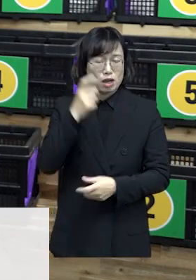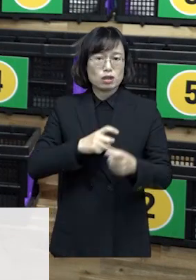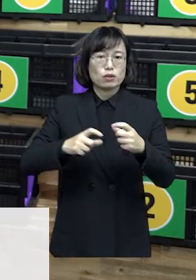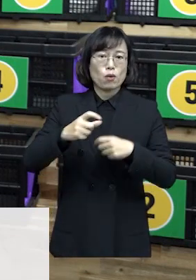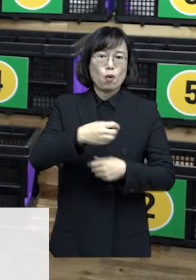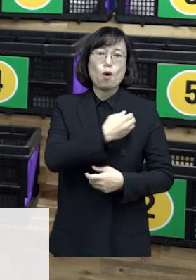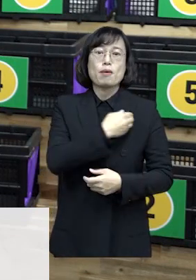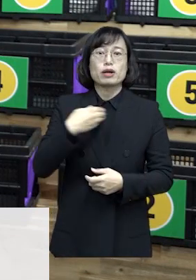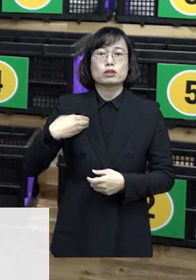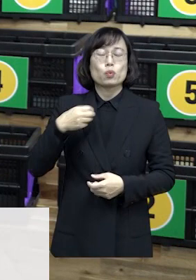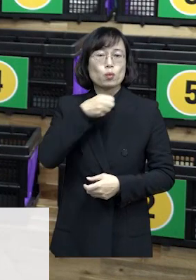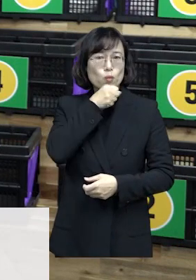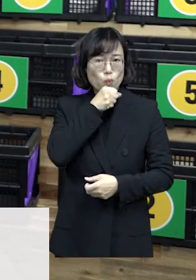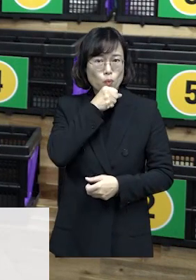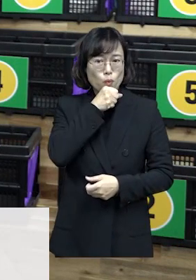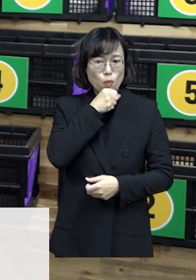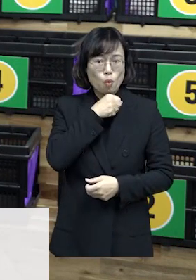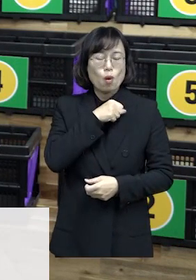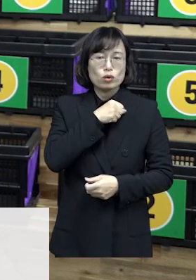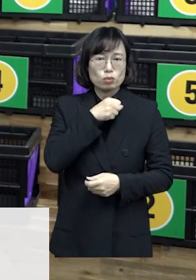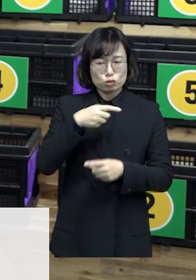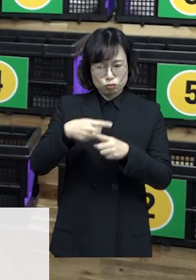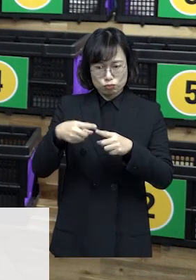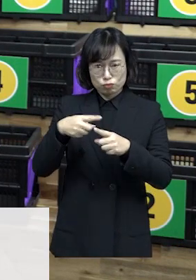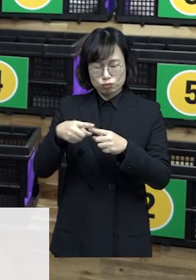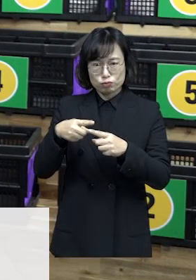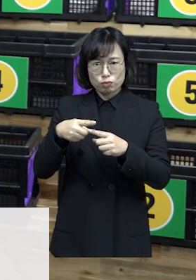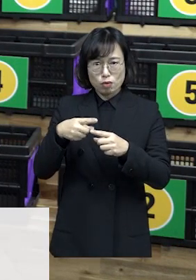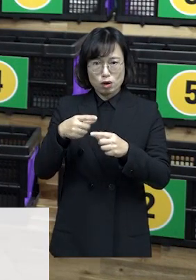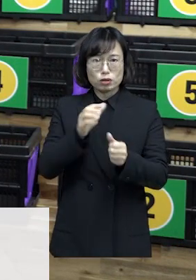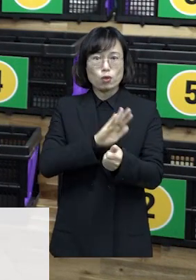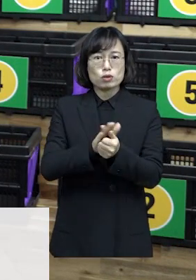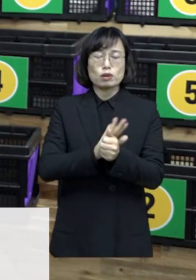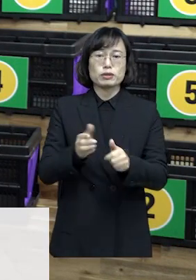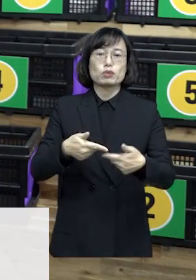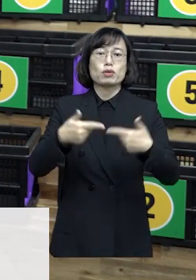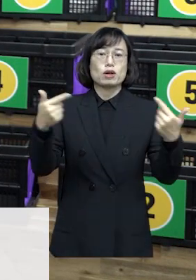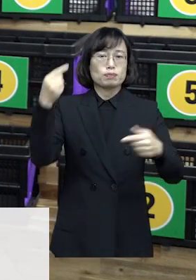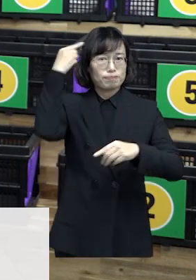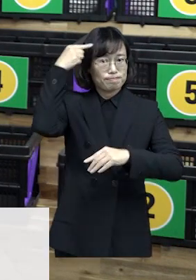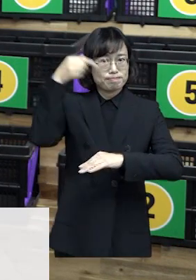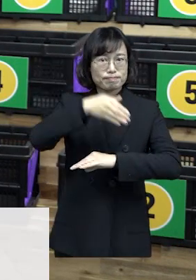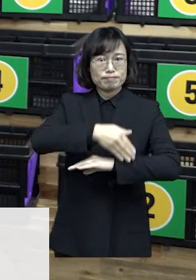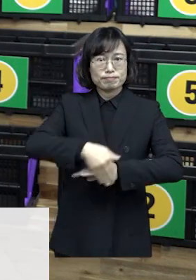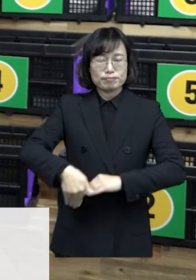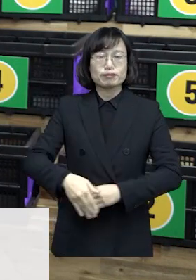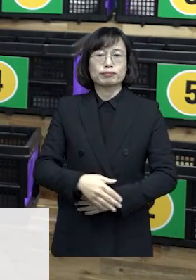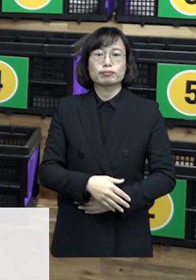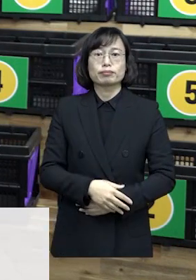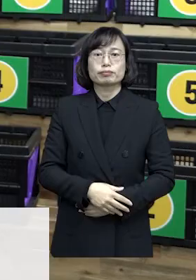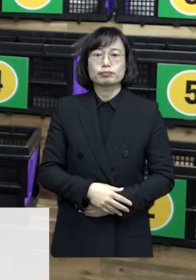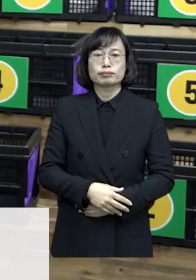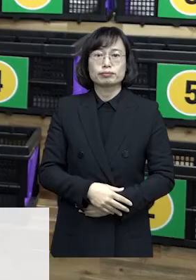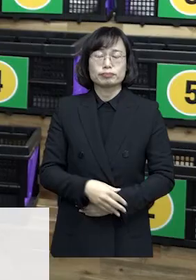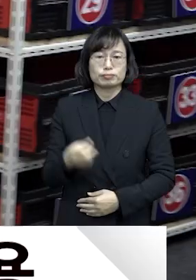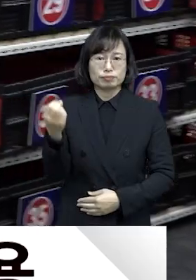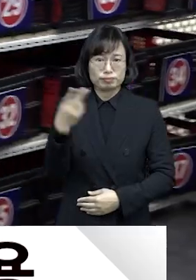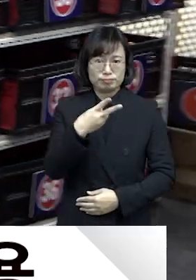향후 소비자 만족도와 이용 실적 등을 종합 분석해 양산 장보기 서비스를 점차 확대해 나갈